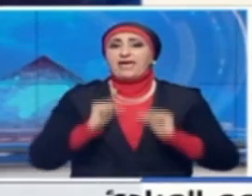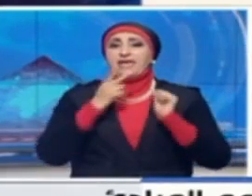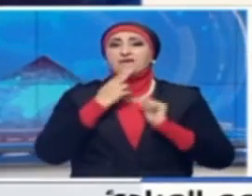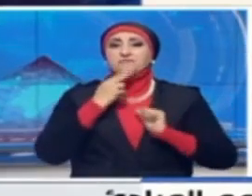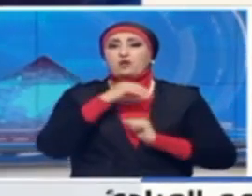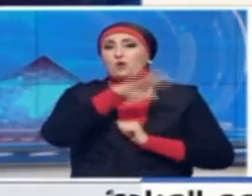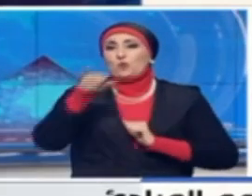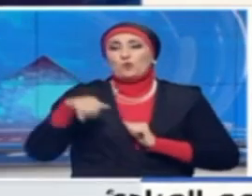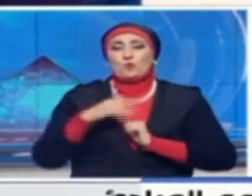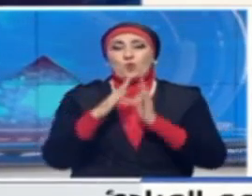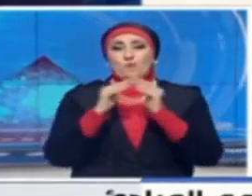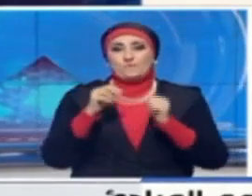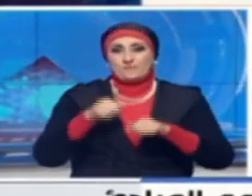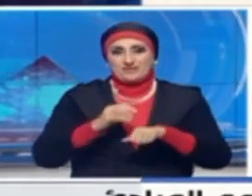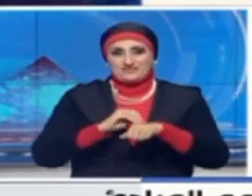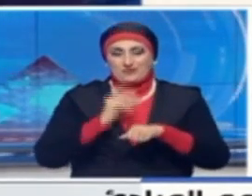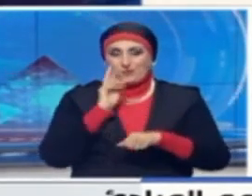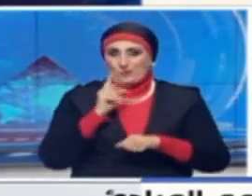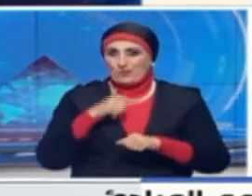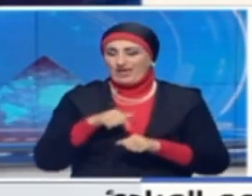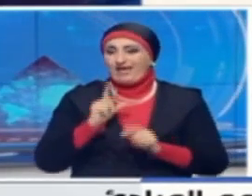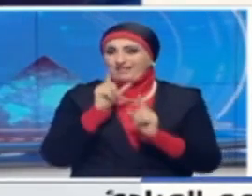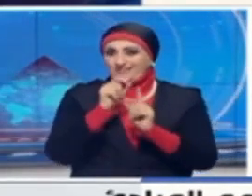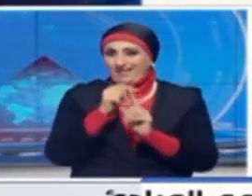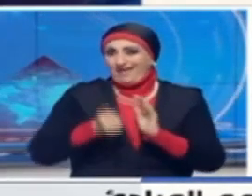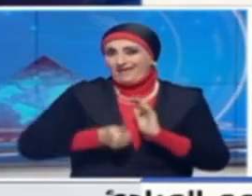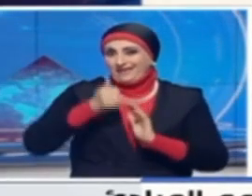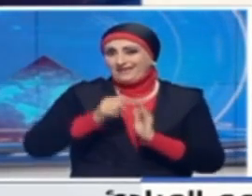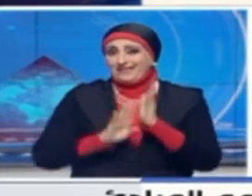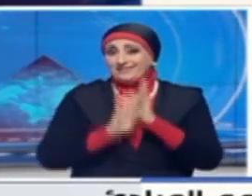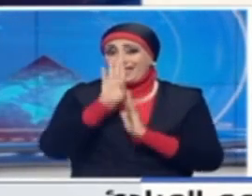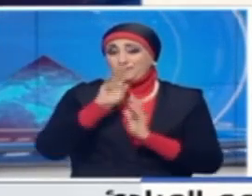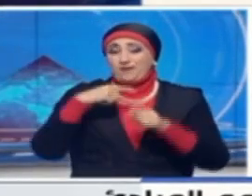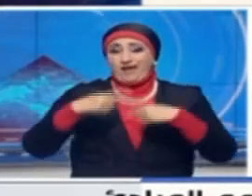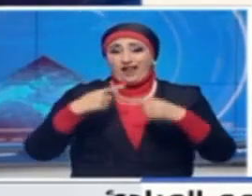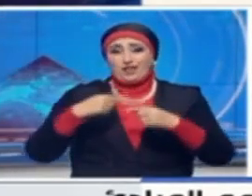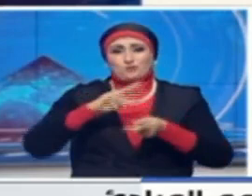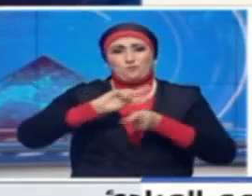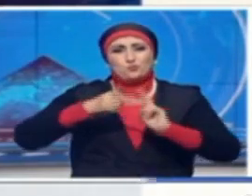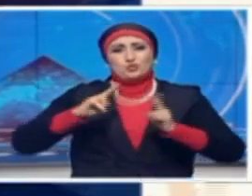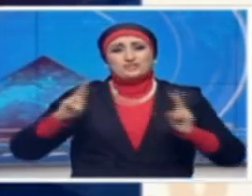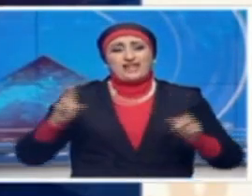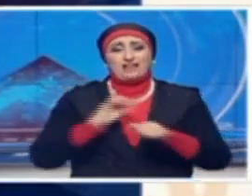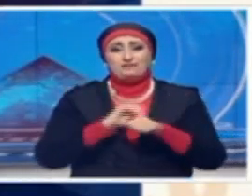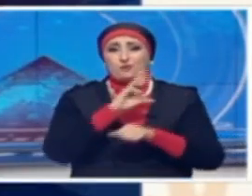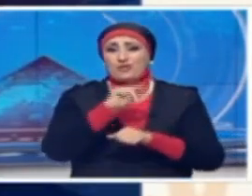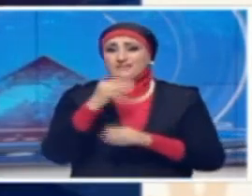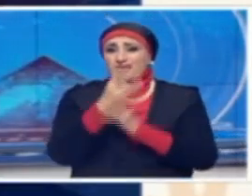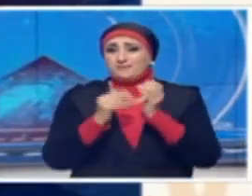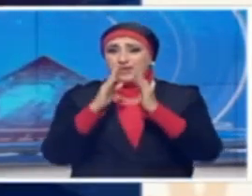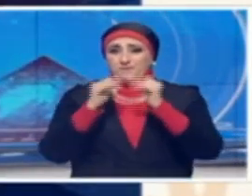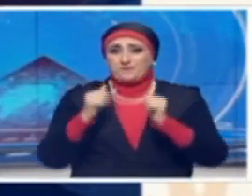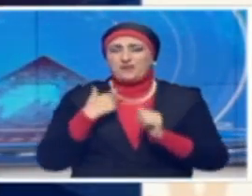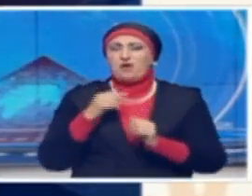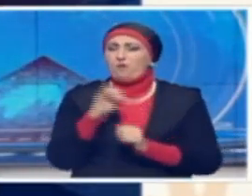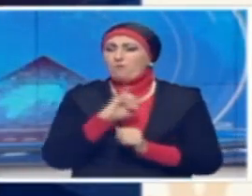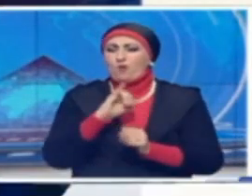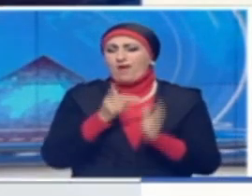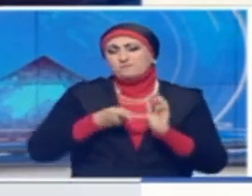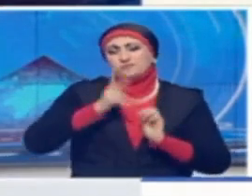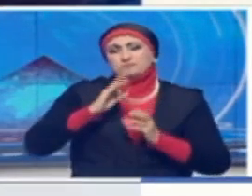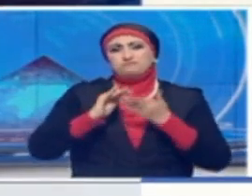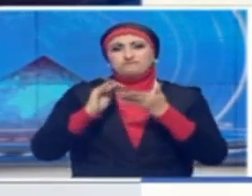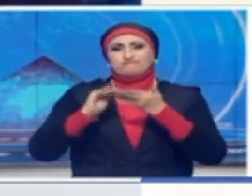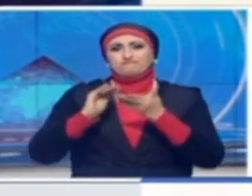لكل المصريين وتحقيق التنمية المستدامة في شتى المجالات، مؤكدة أن أبناء مصر يستحقون